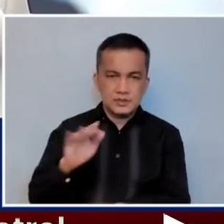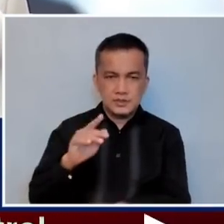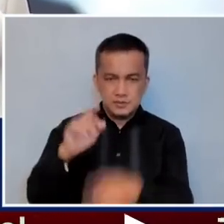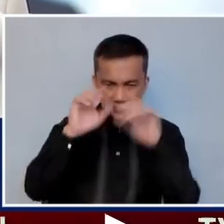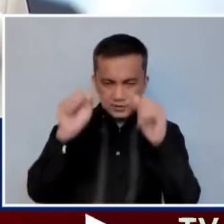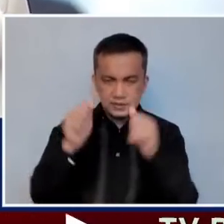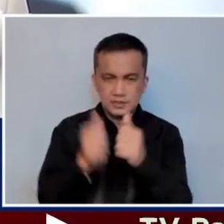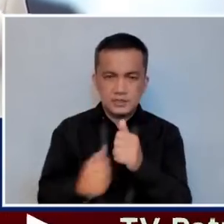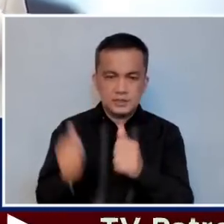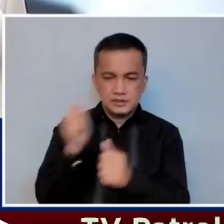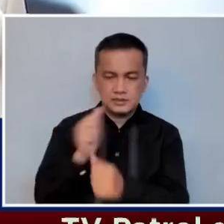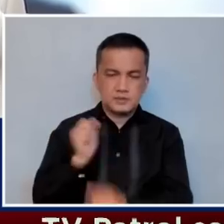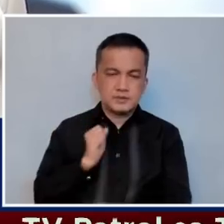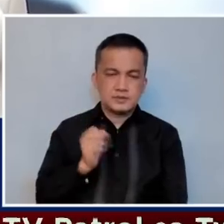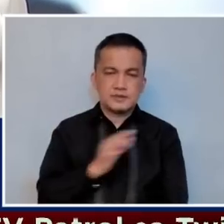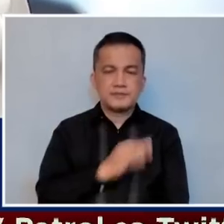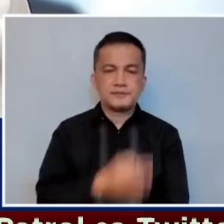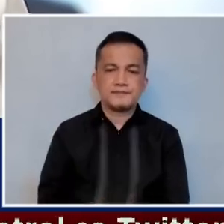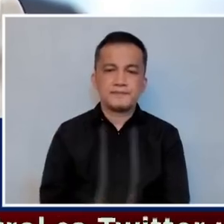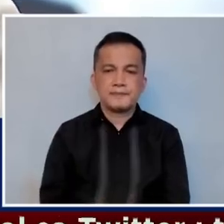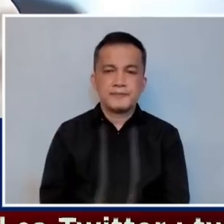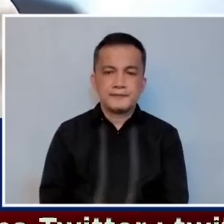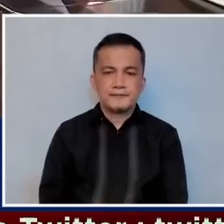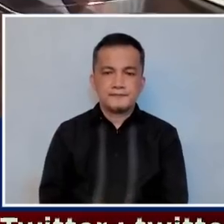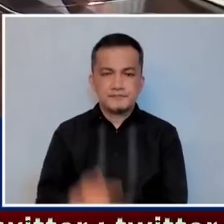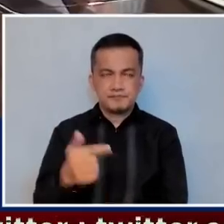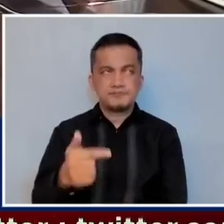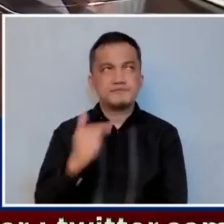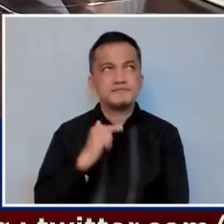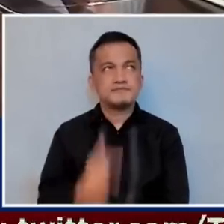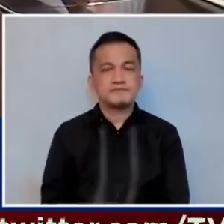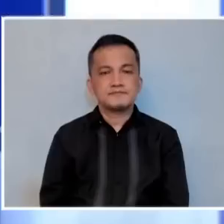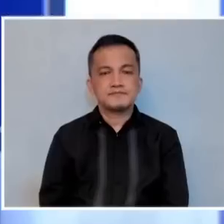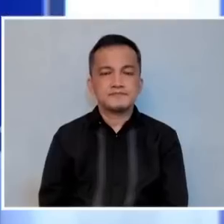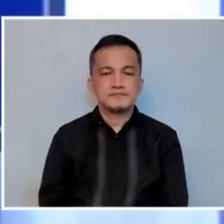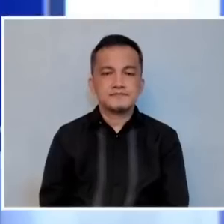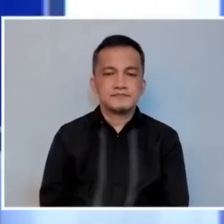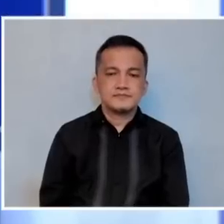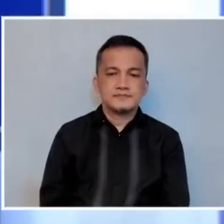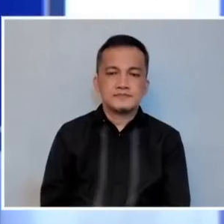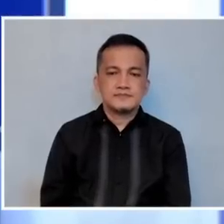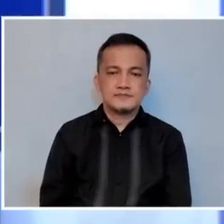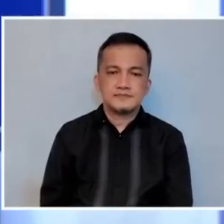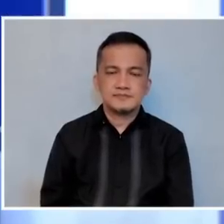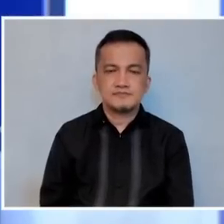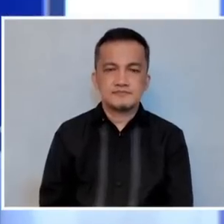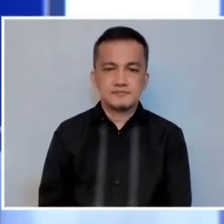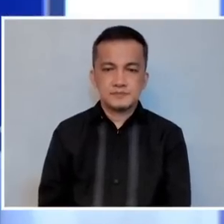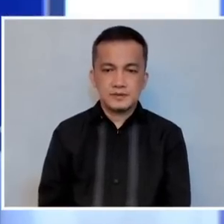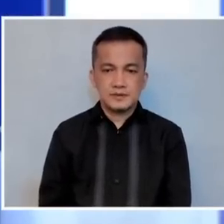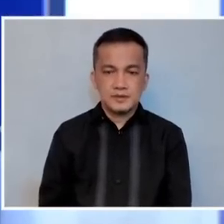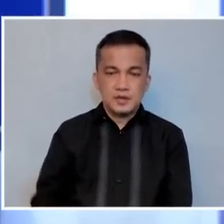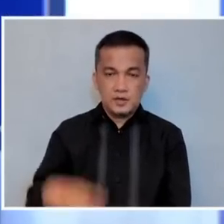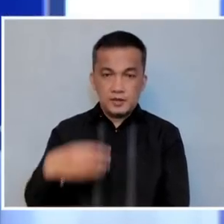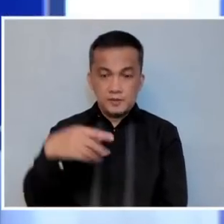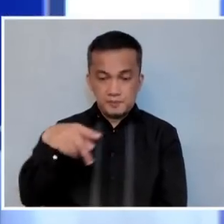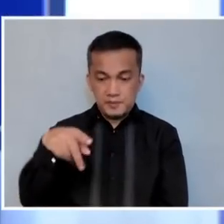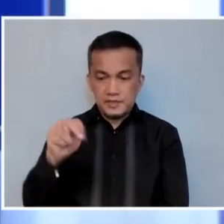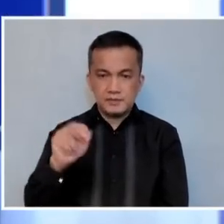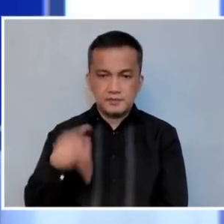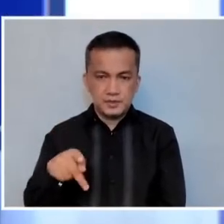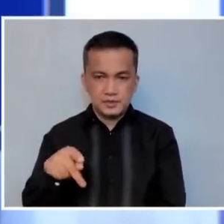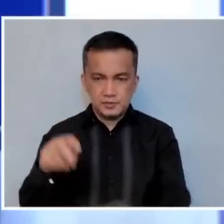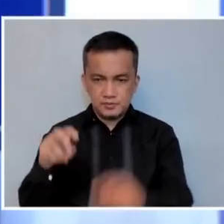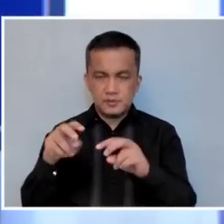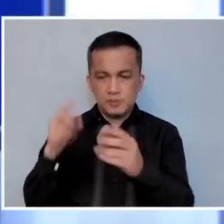of Staff. Katrina Domingo, ABS-CBN News. Tiniyak ng PNP ang masusing